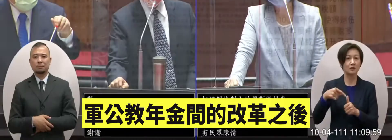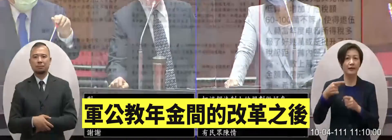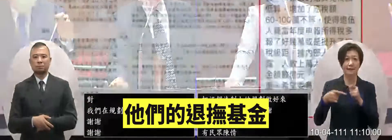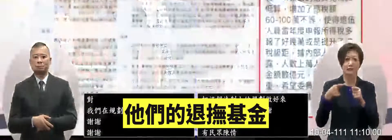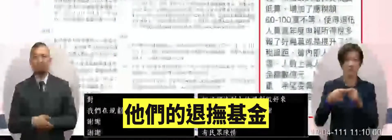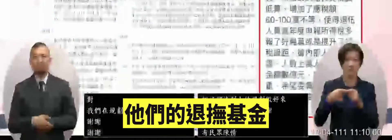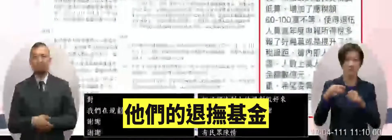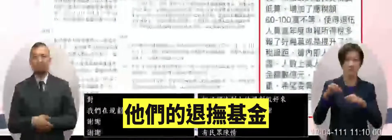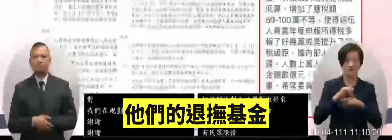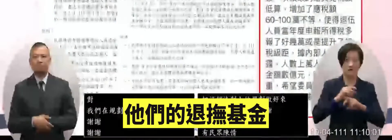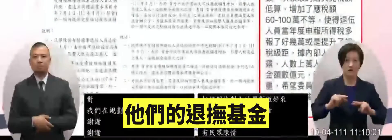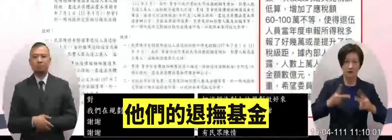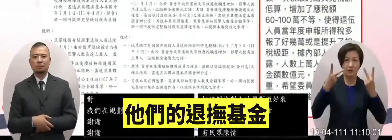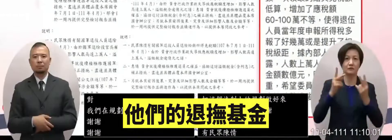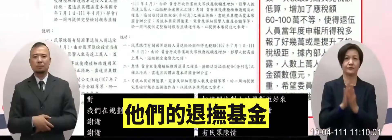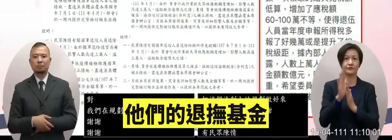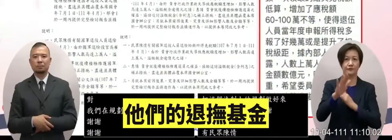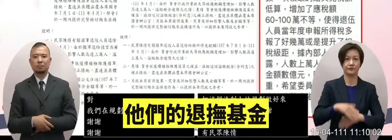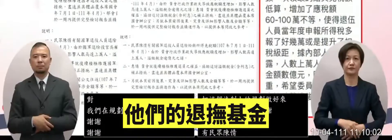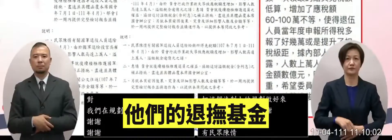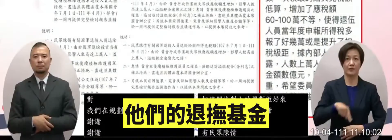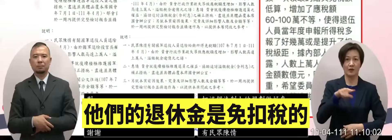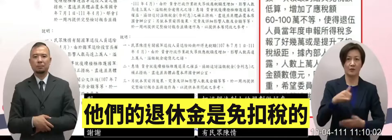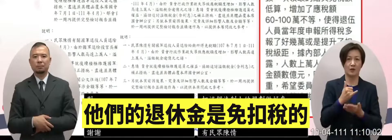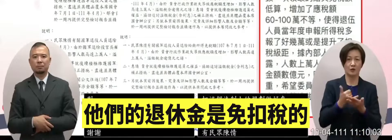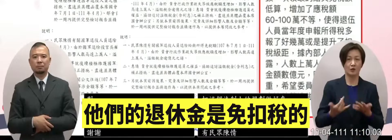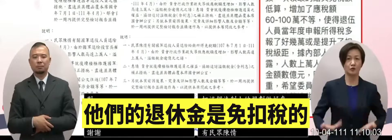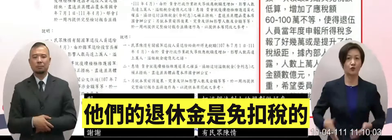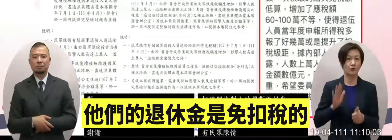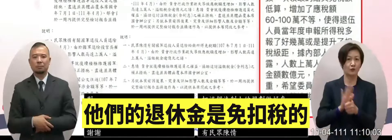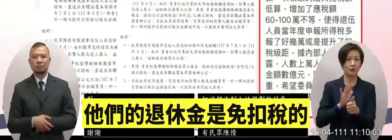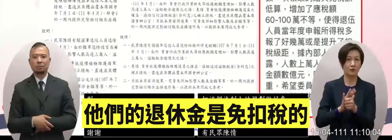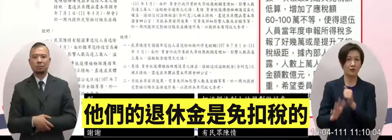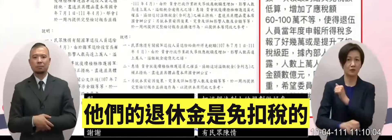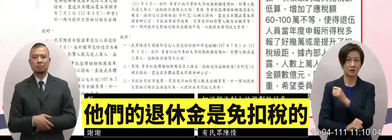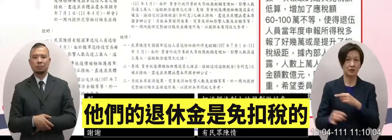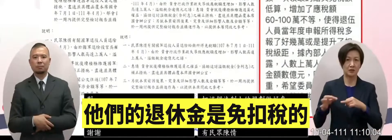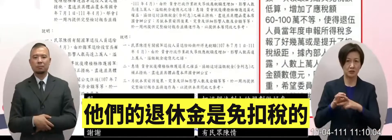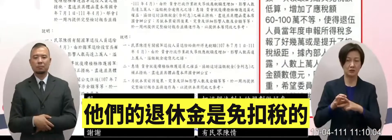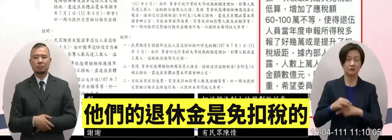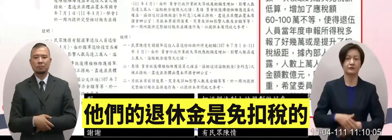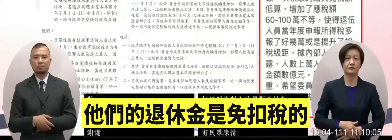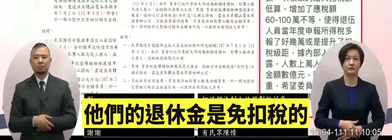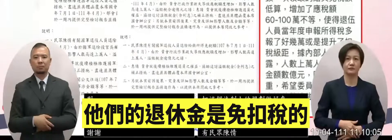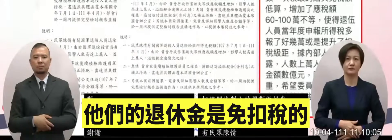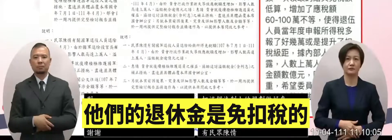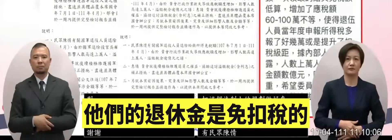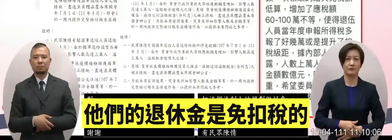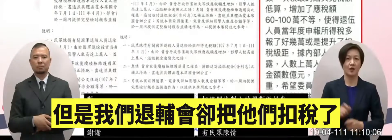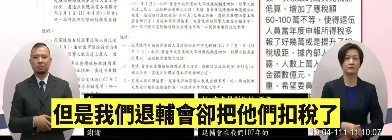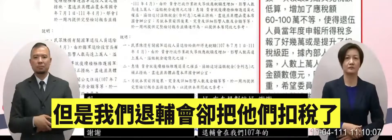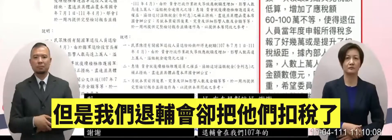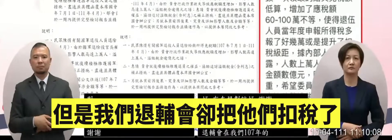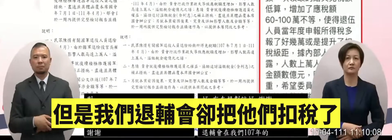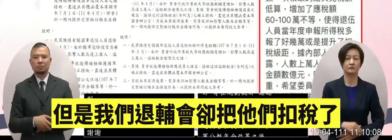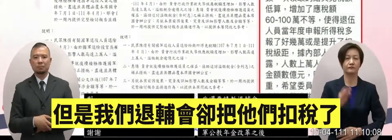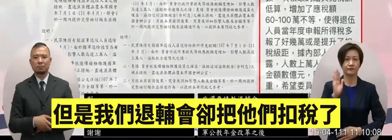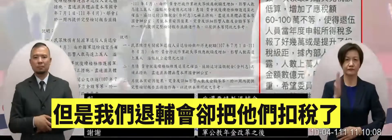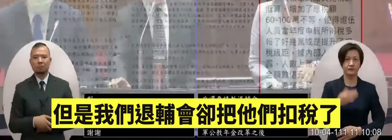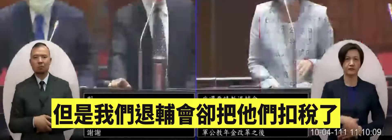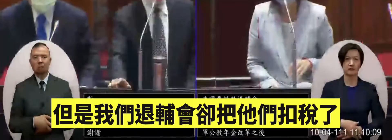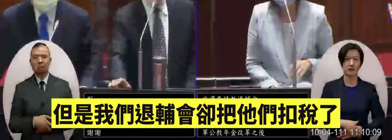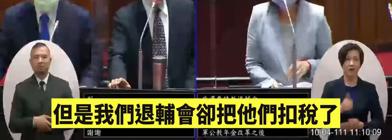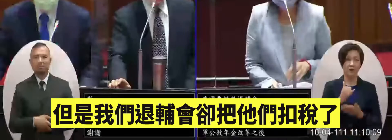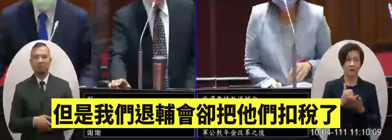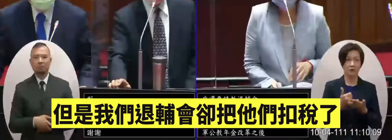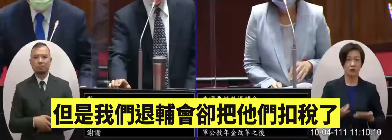后，他们的退伍基金、他们的退休金是免扣税的，但是我们退